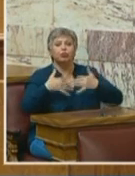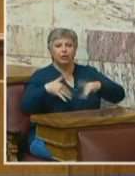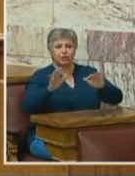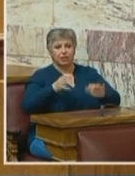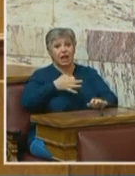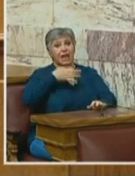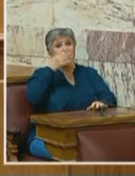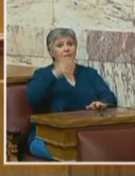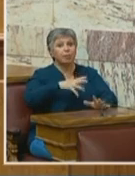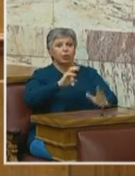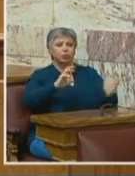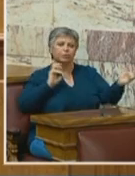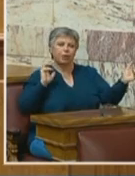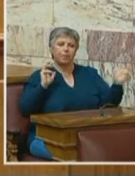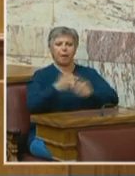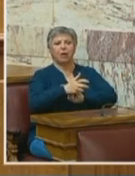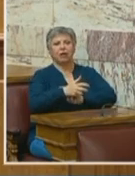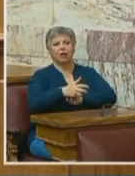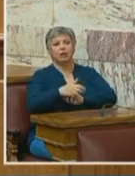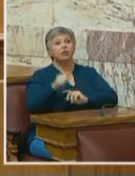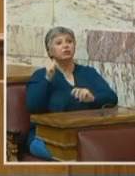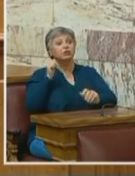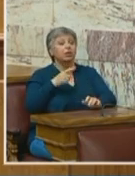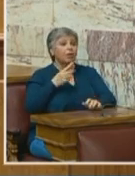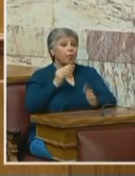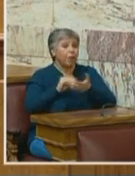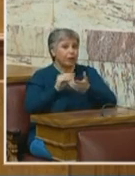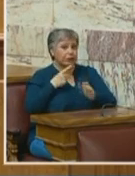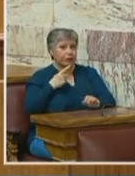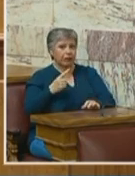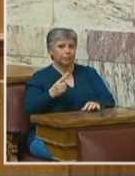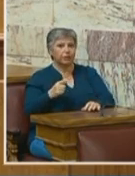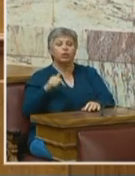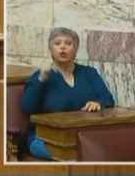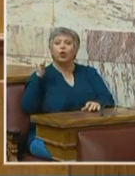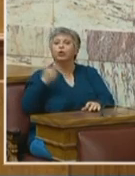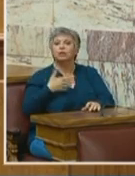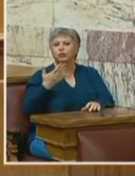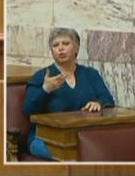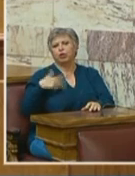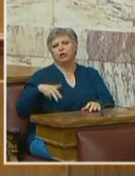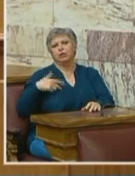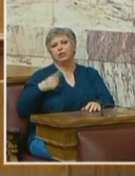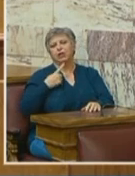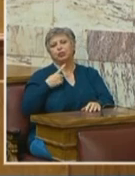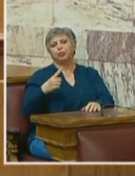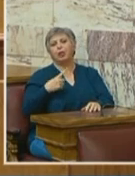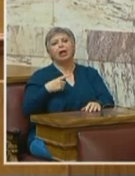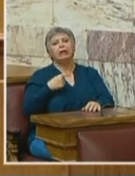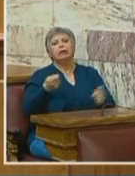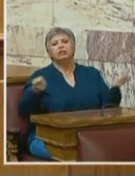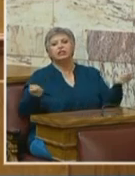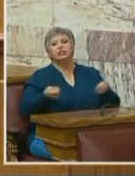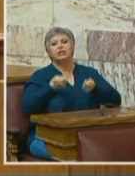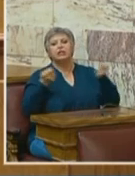Είχα εξηγήσει ότι με τους χειρισμούς της κυβέρνησης ουσιαστικά συγκαλύπτεται το